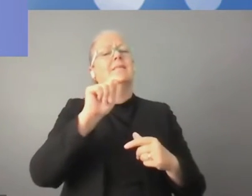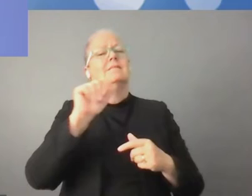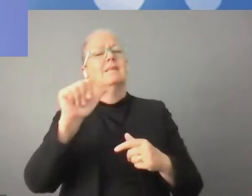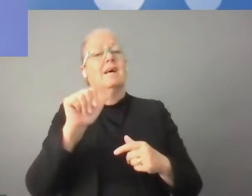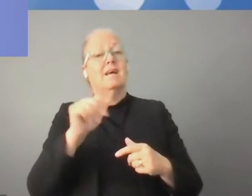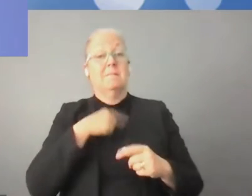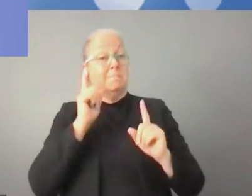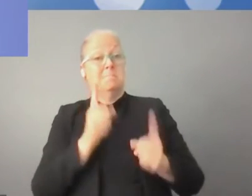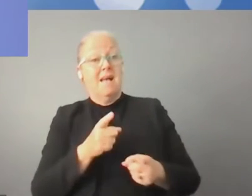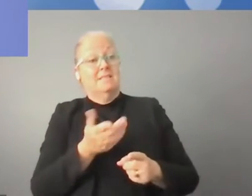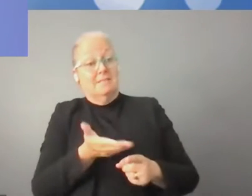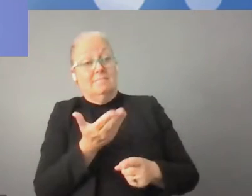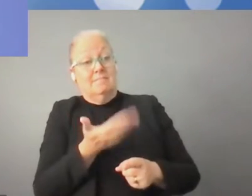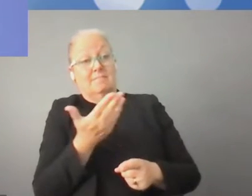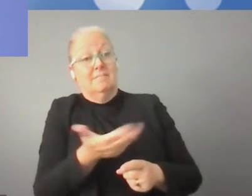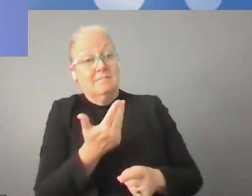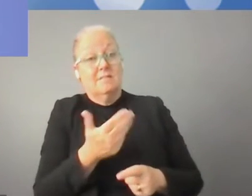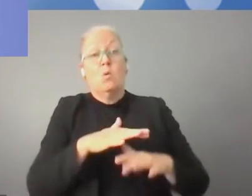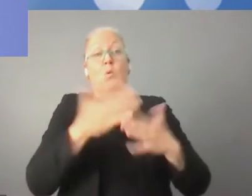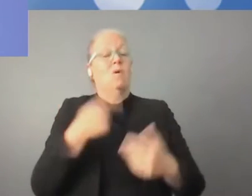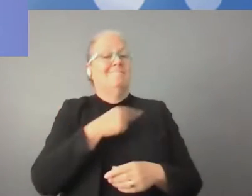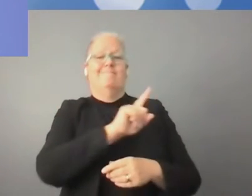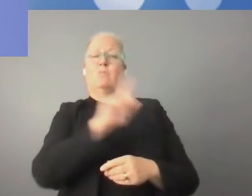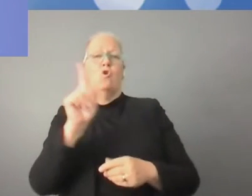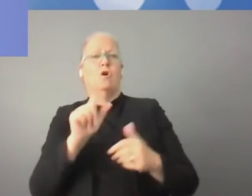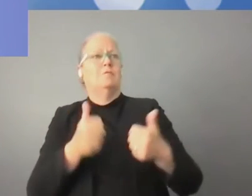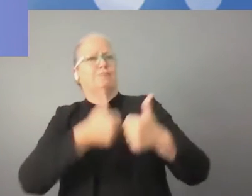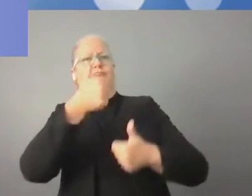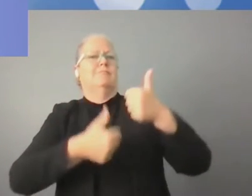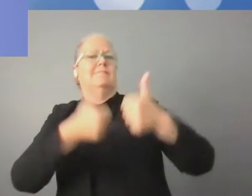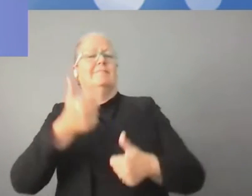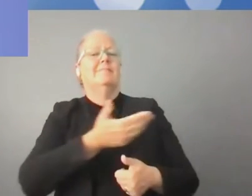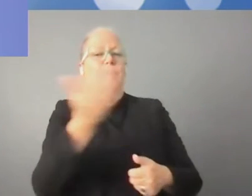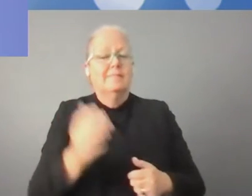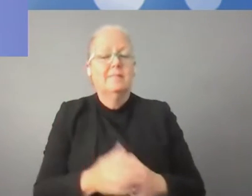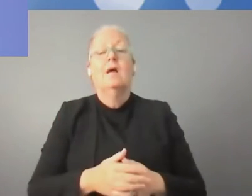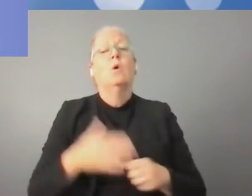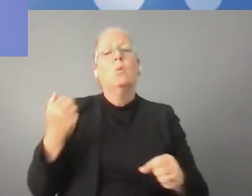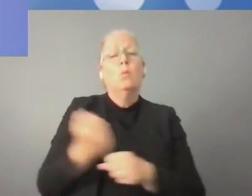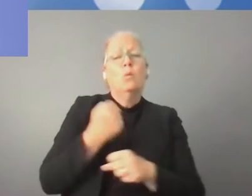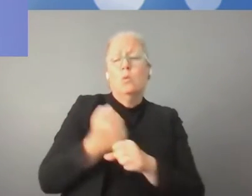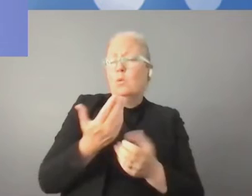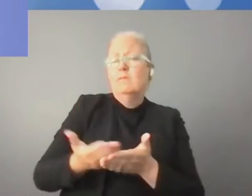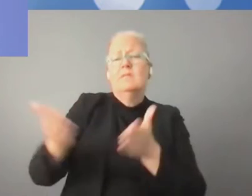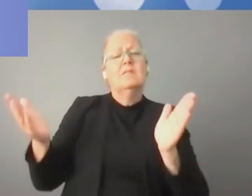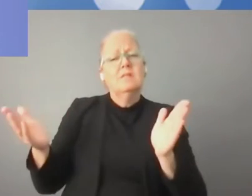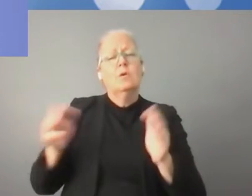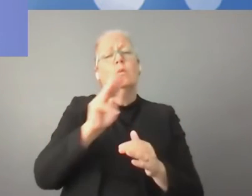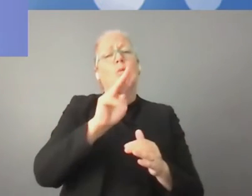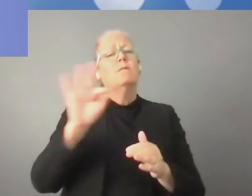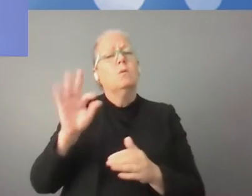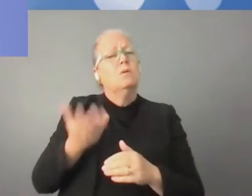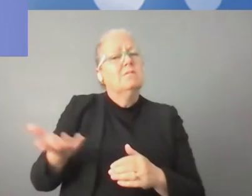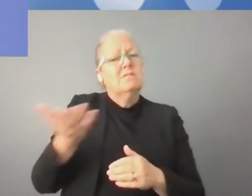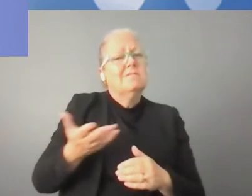интеллект, технологии, базирующиеся на облаке, большие данные.